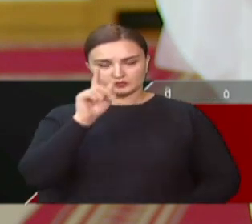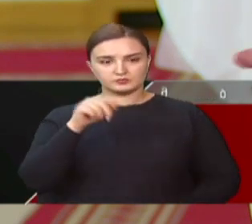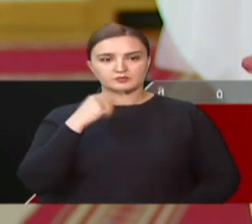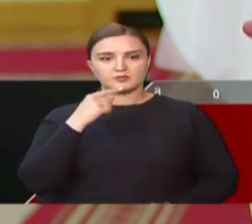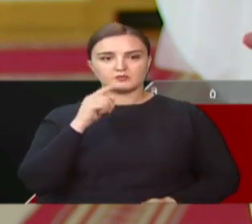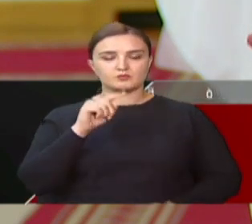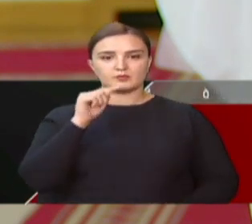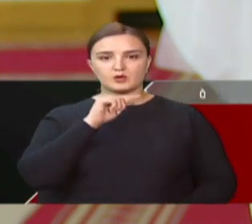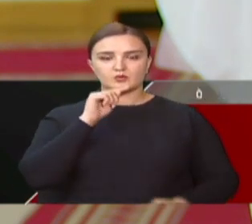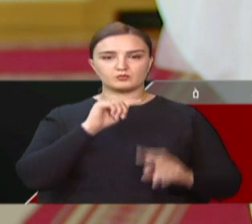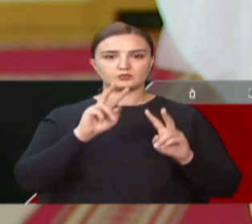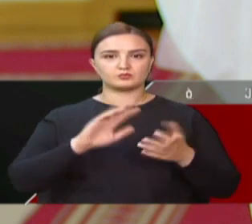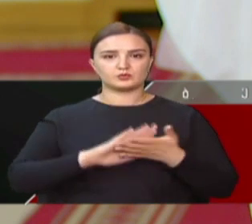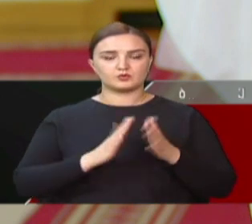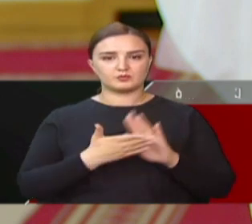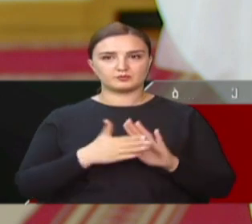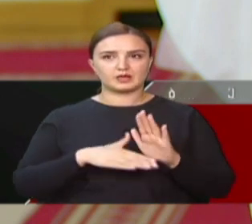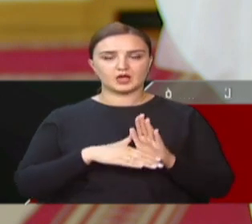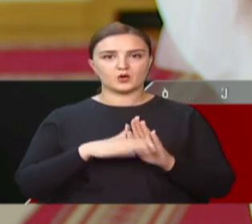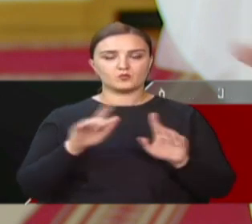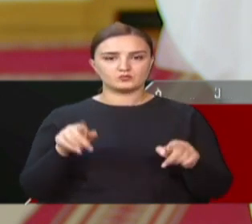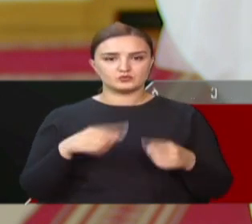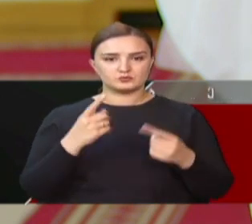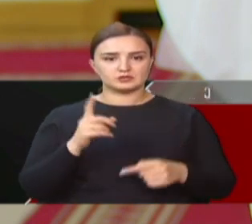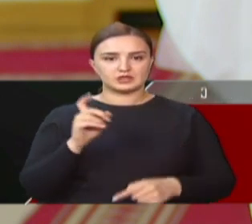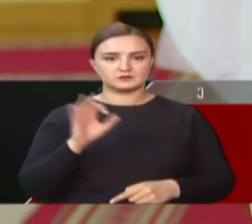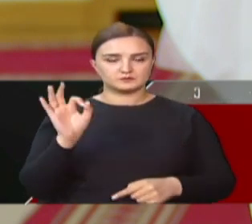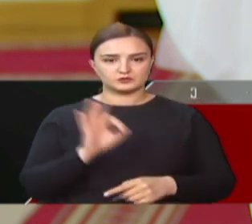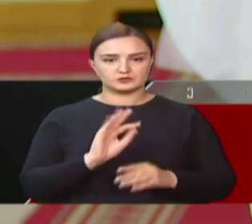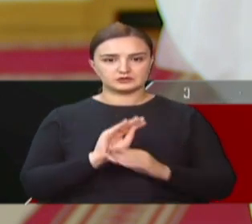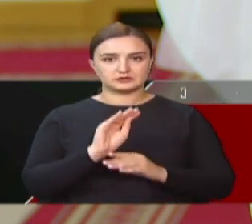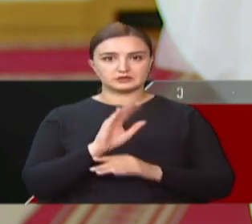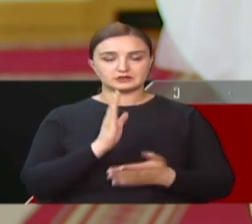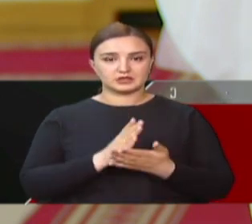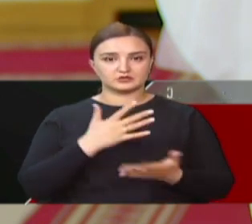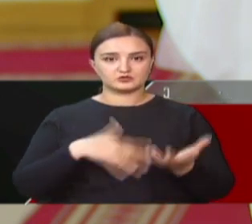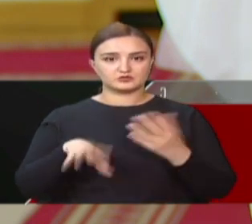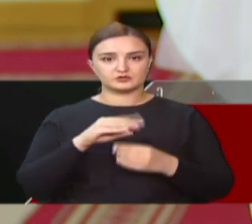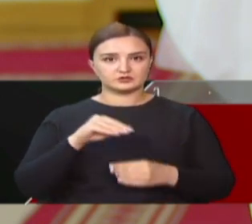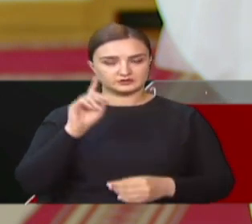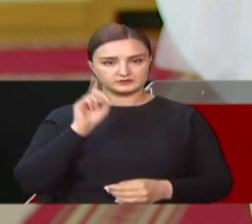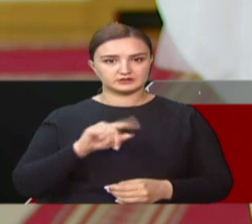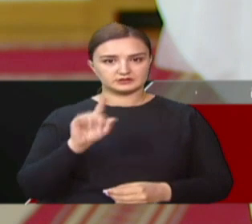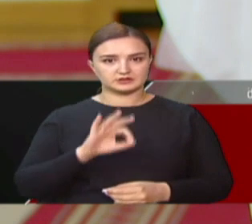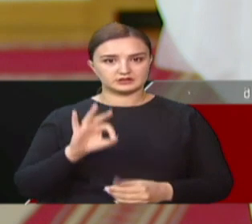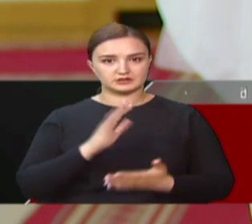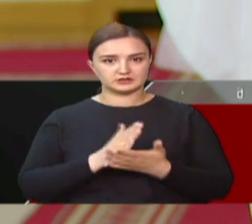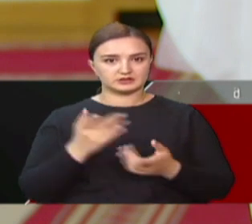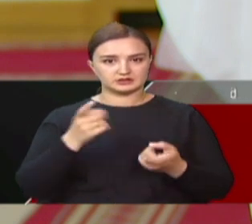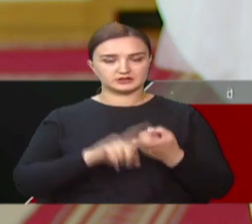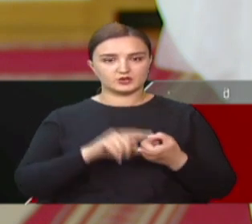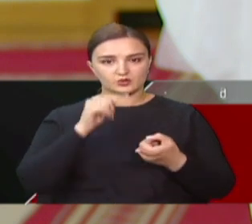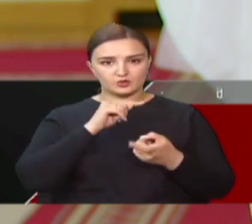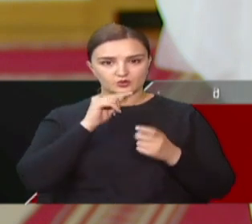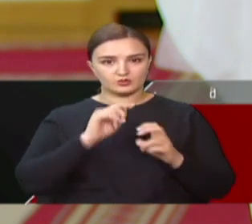რომ ეკონომიკური მდგომარეობა გაუმჯობეს და რაღაც 10%-იანი ზრდა არის და ასე შემდეგ, და ჩვენ ყველას გვესმის, რაზე არის დაფუძნებული ეს